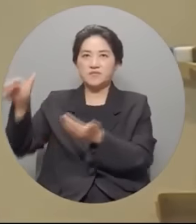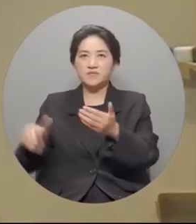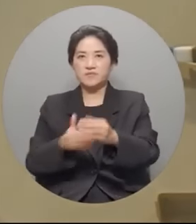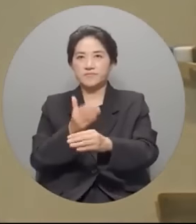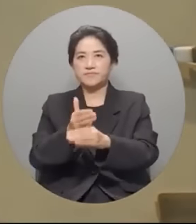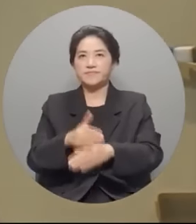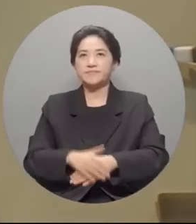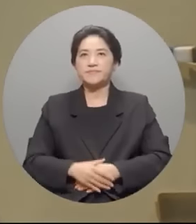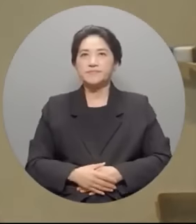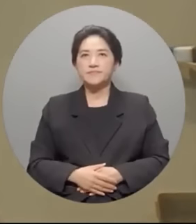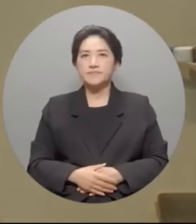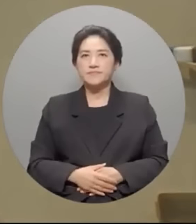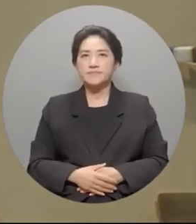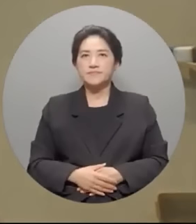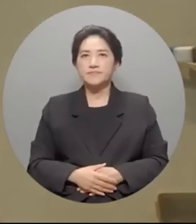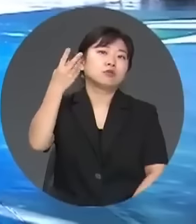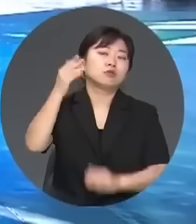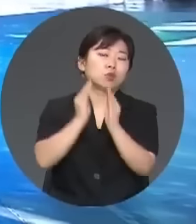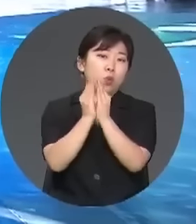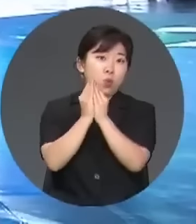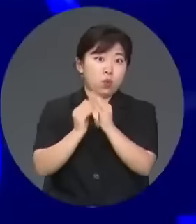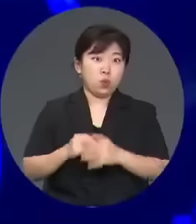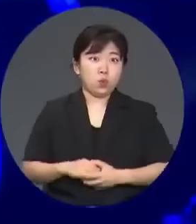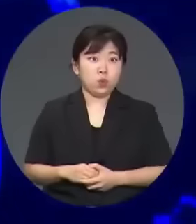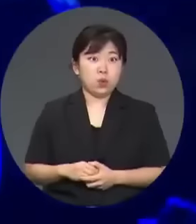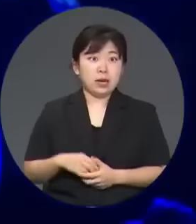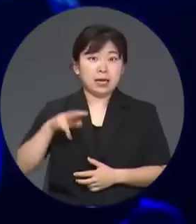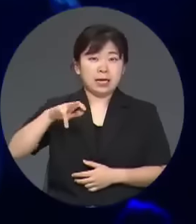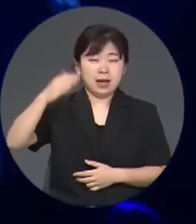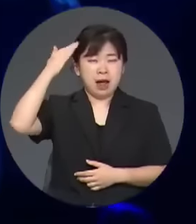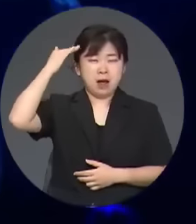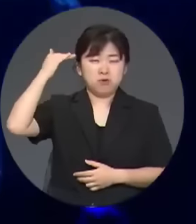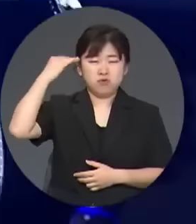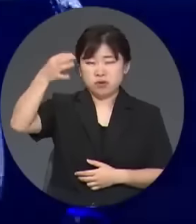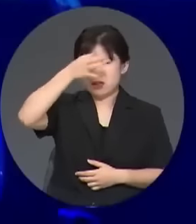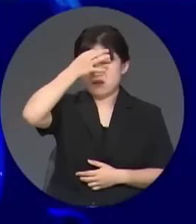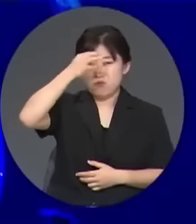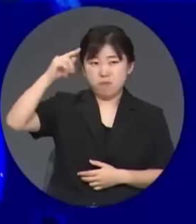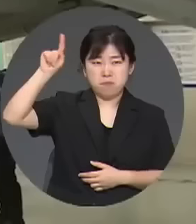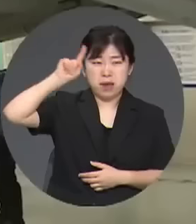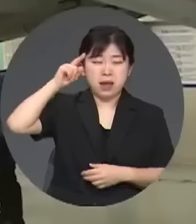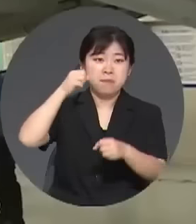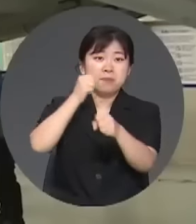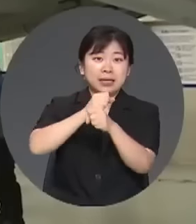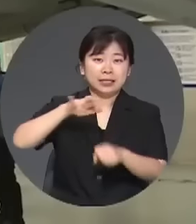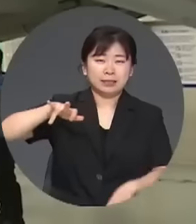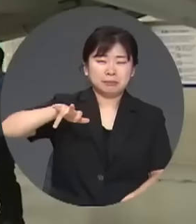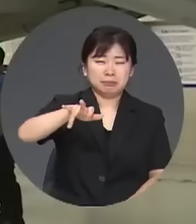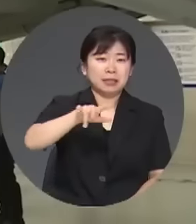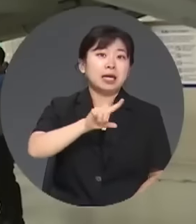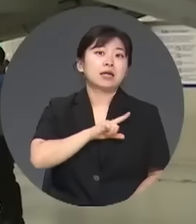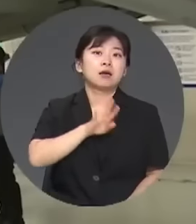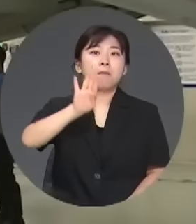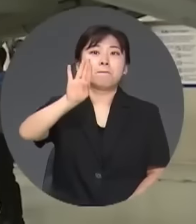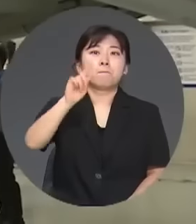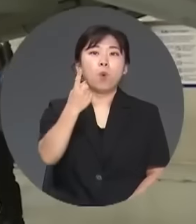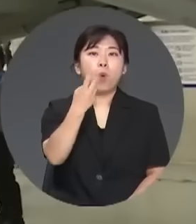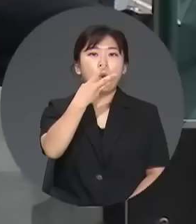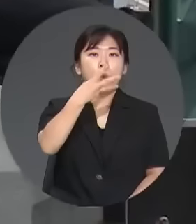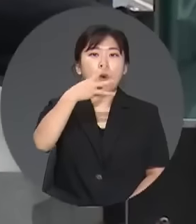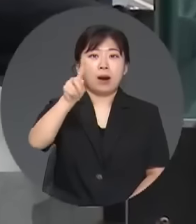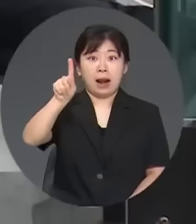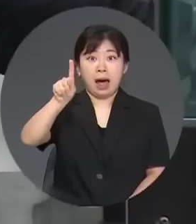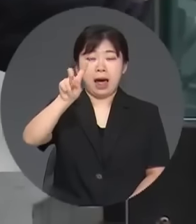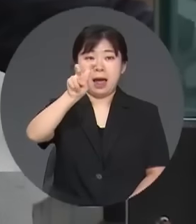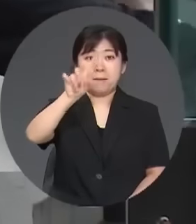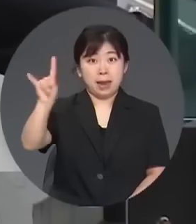뉴스 정영민입니다. 우리 기술로 만든 초음속 전투기 KF-21 보라매입니다. 공군의 노후 기종 대체를